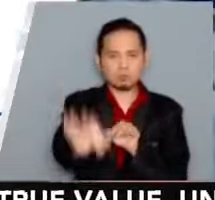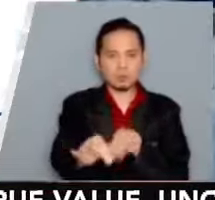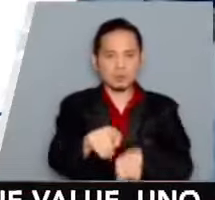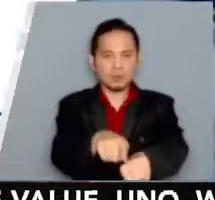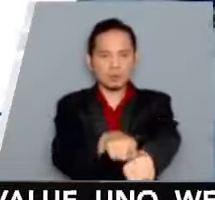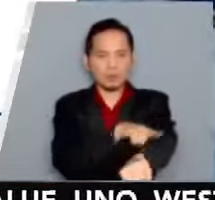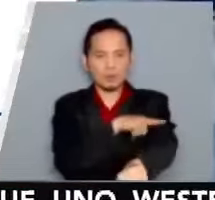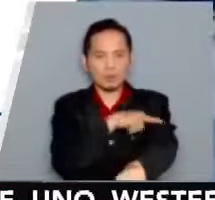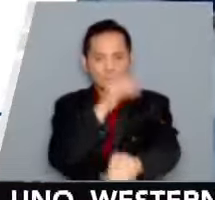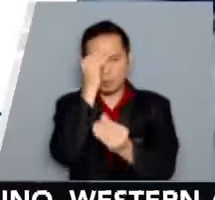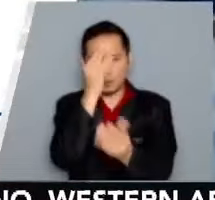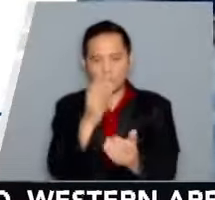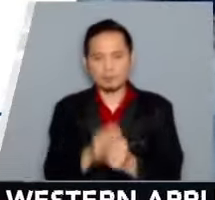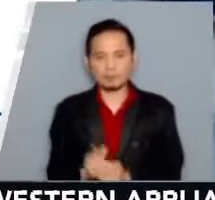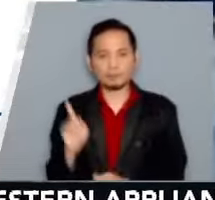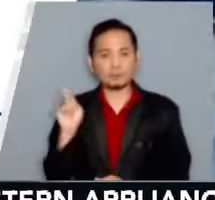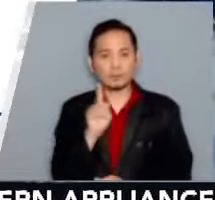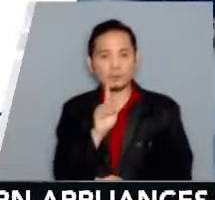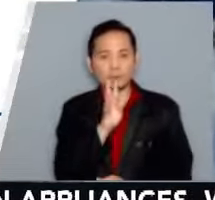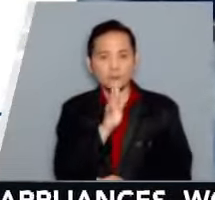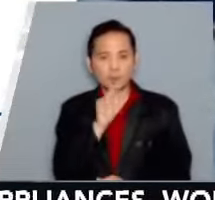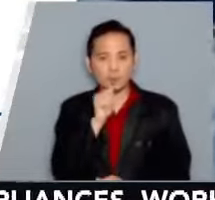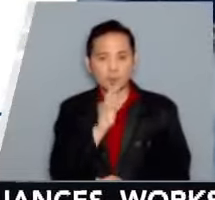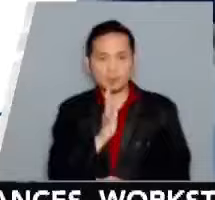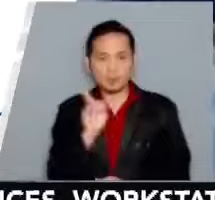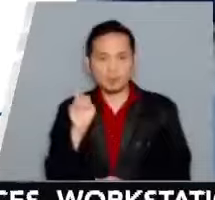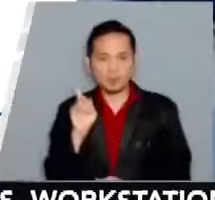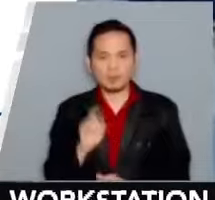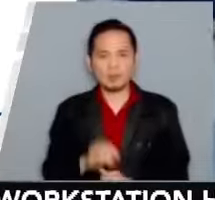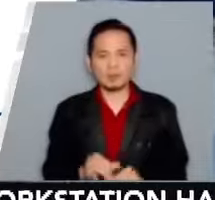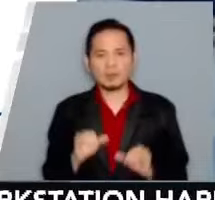problema ign